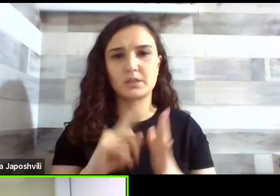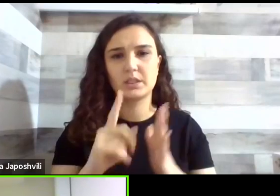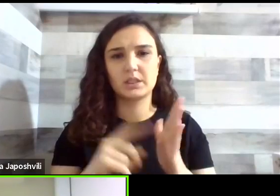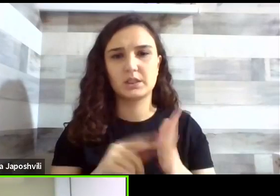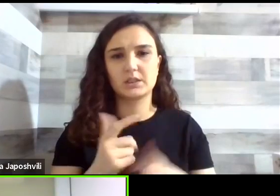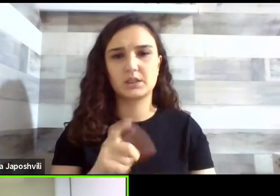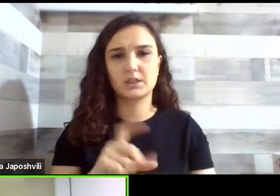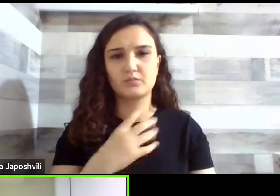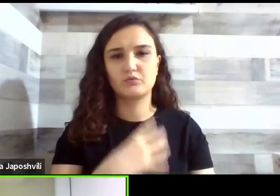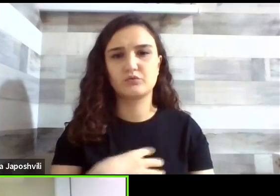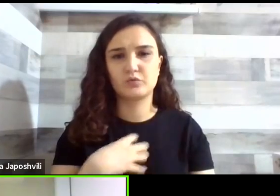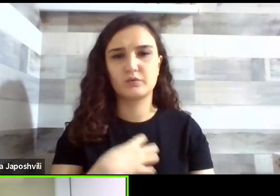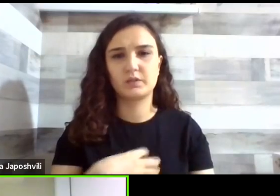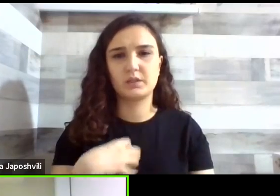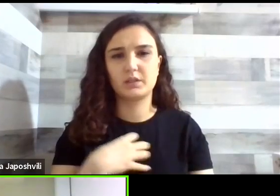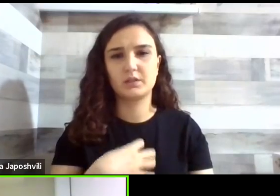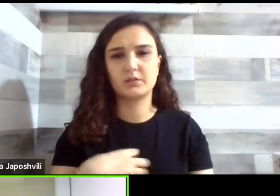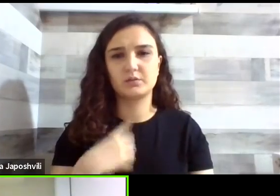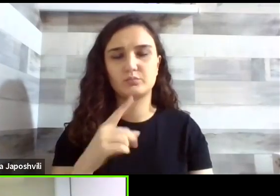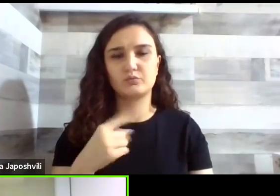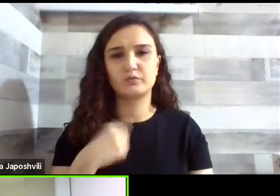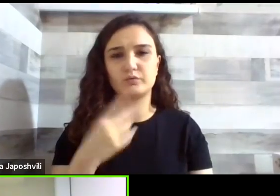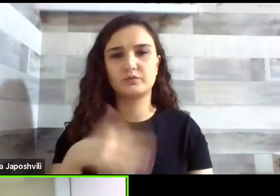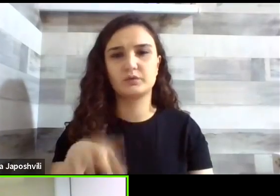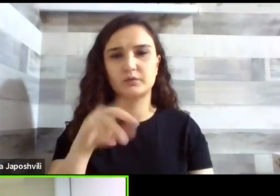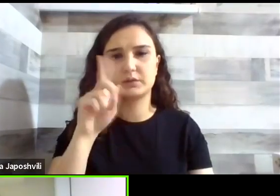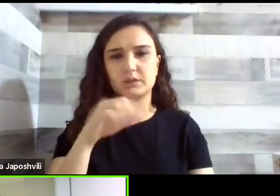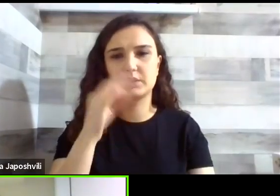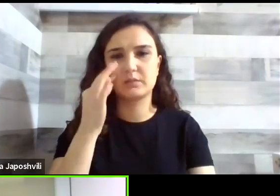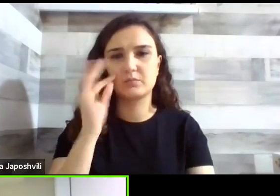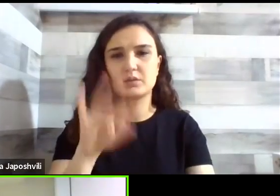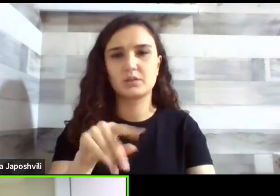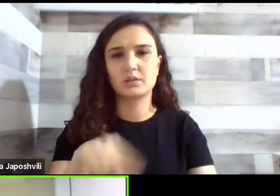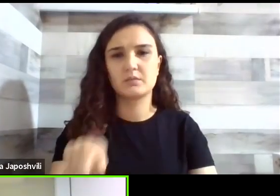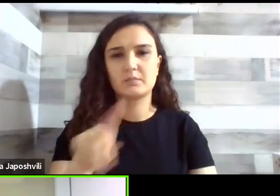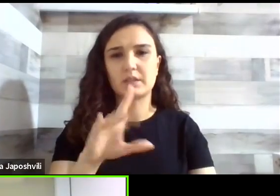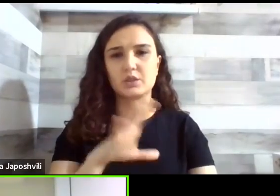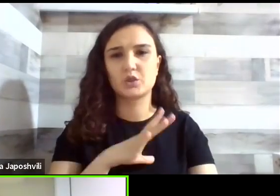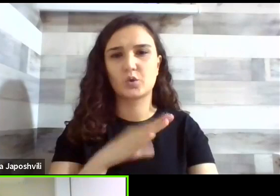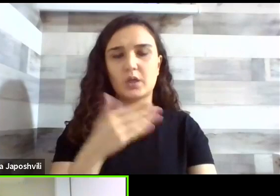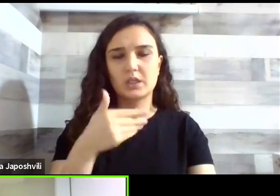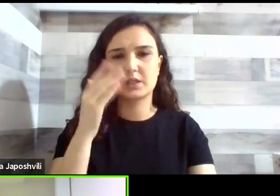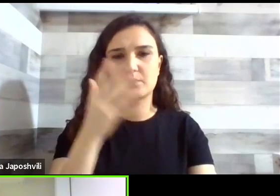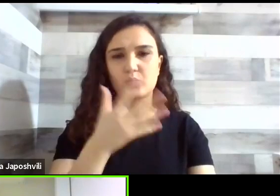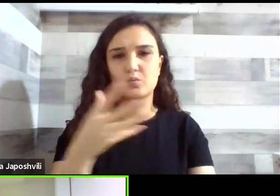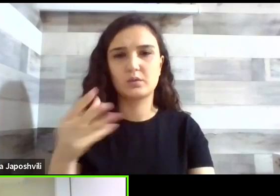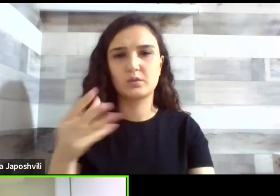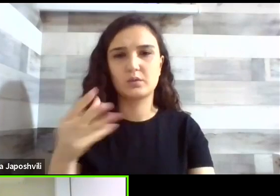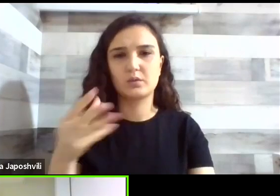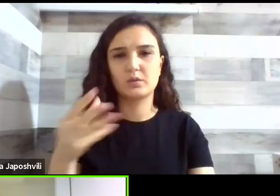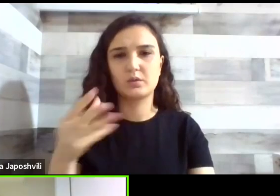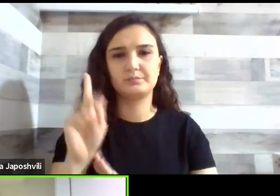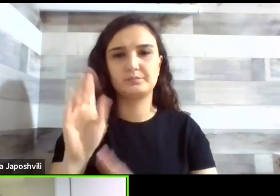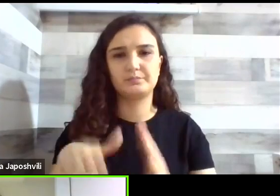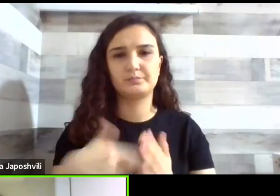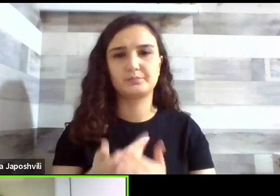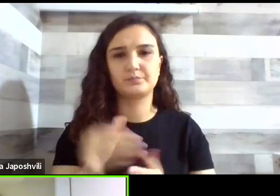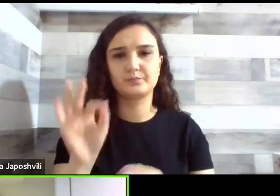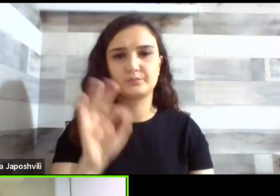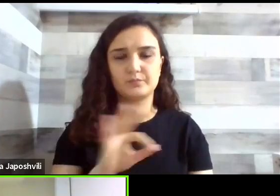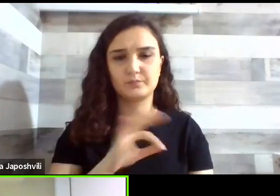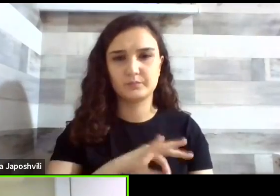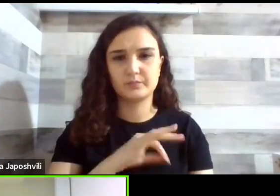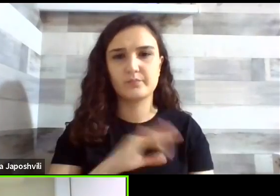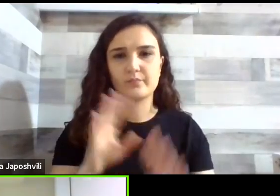ძალიან მნიშვნელოვანია, რომ აი ჩვენ ვიცით, რომ გამოცდილება ვთქვათ, რაც იყო გაზაფხულიდან მოყოლებული, ხო, რომ ხშირად იყენებდნენ